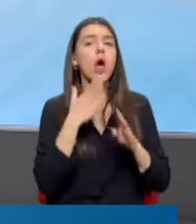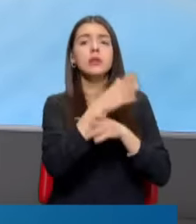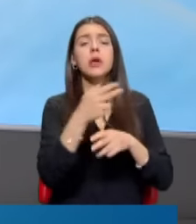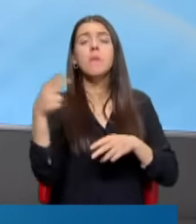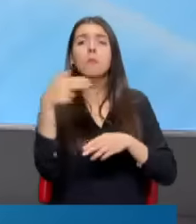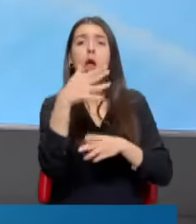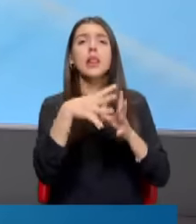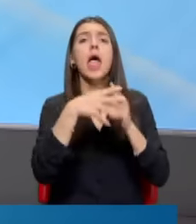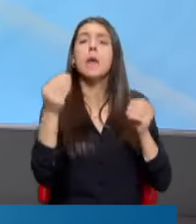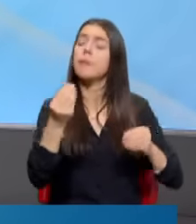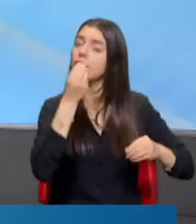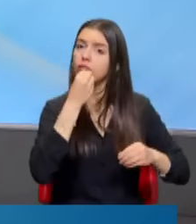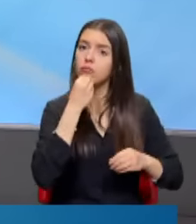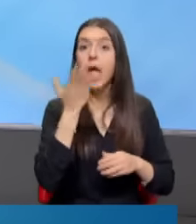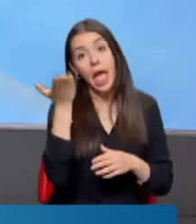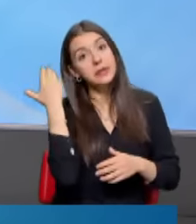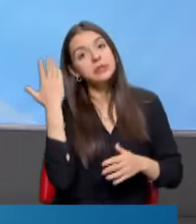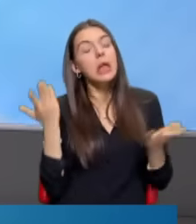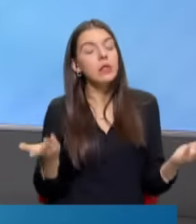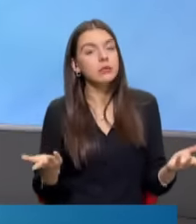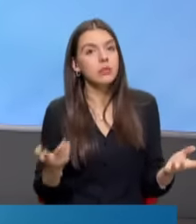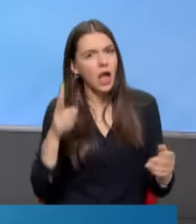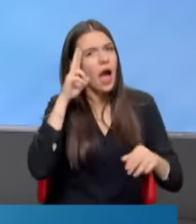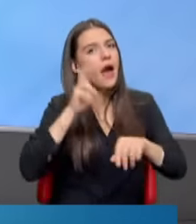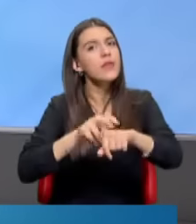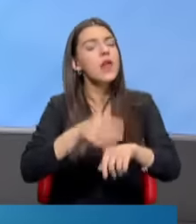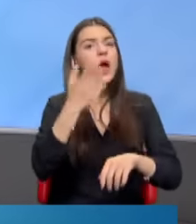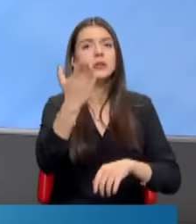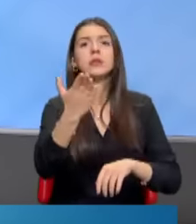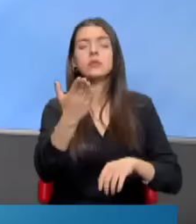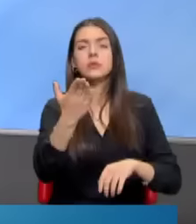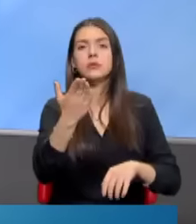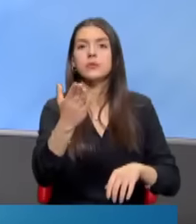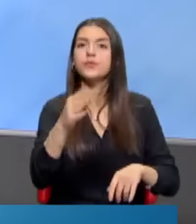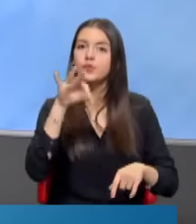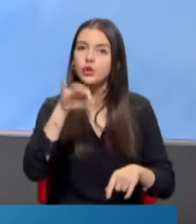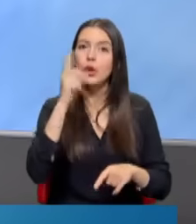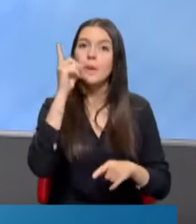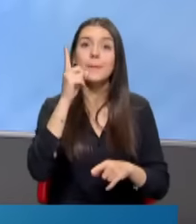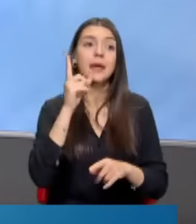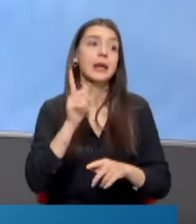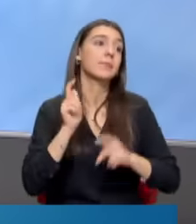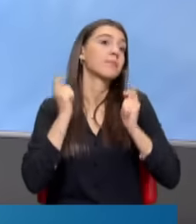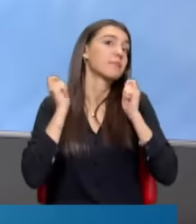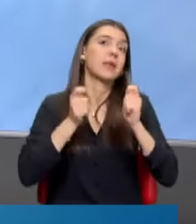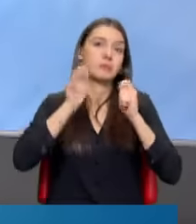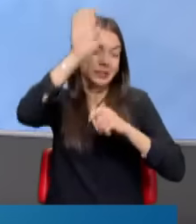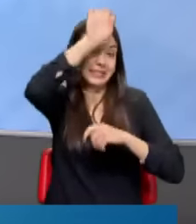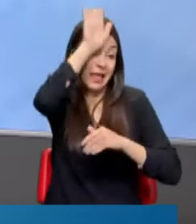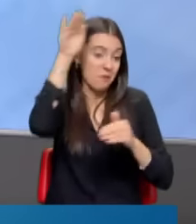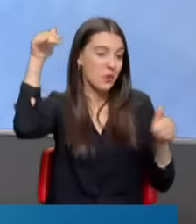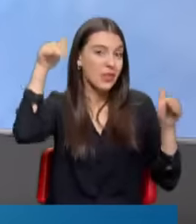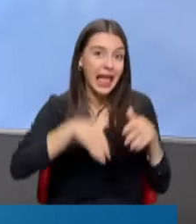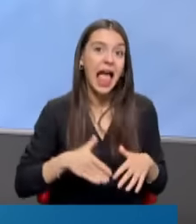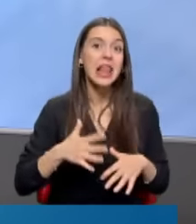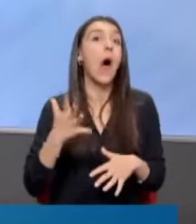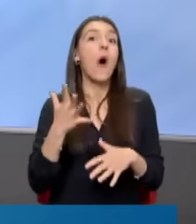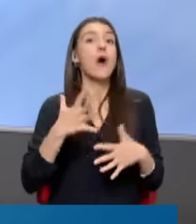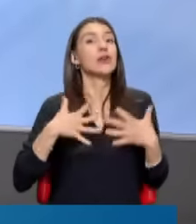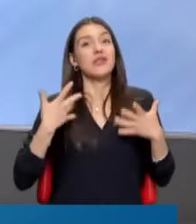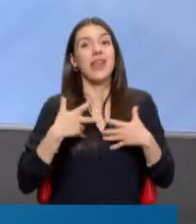ekmek yedirirsiniz. Yani yedirirdiniz eskiden, hatırlayacaksınız. Bu bir ritüeldir. İstanbul'a gelmenin bir